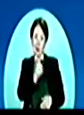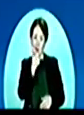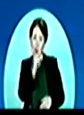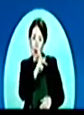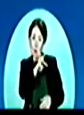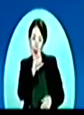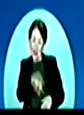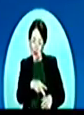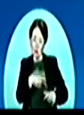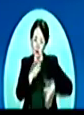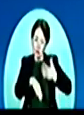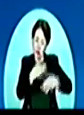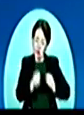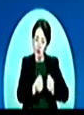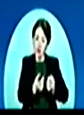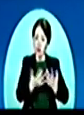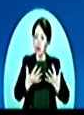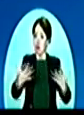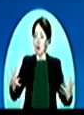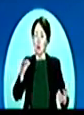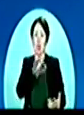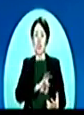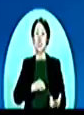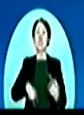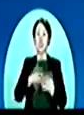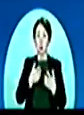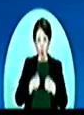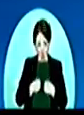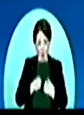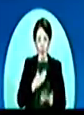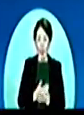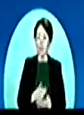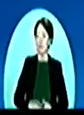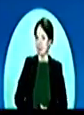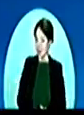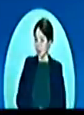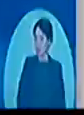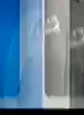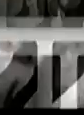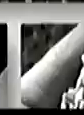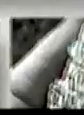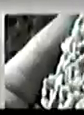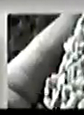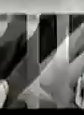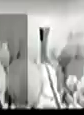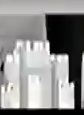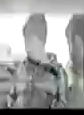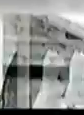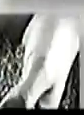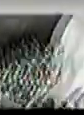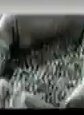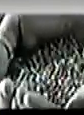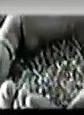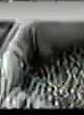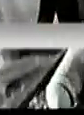толгой өндөр ашиг шимт малыг өсгөн үржүүлж, ашиг шимийг нь хүртэж байна.